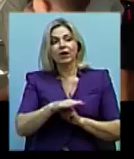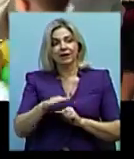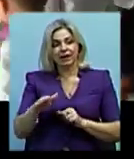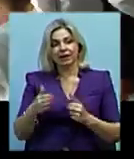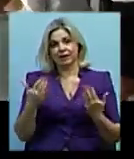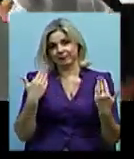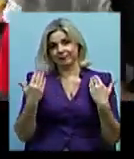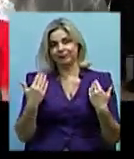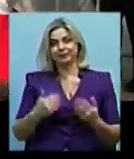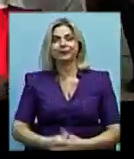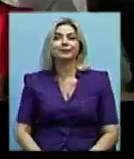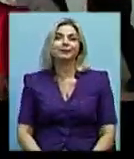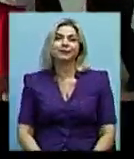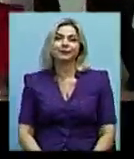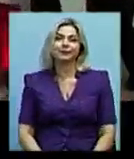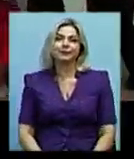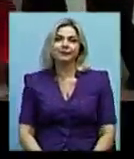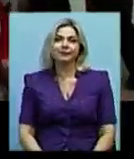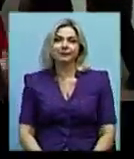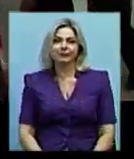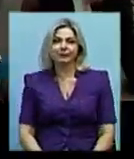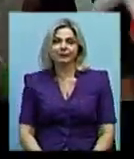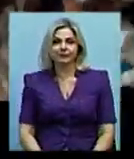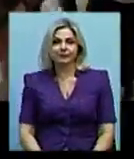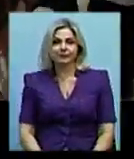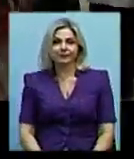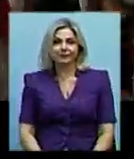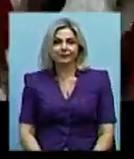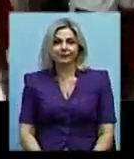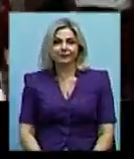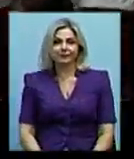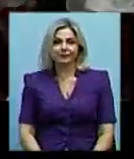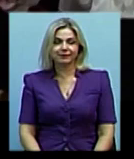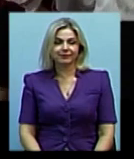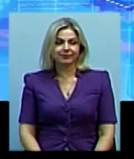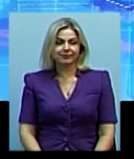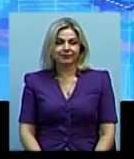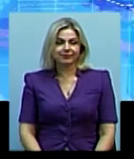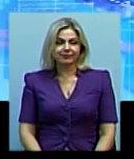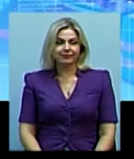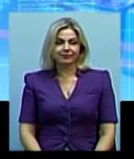аніматорами. Марія Савицька, Ігор Чорний. Телевізійні новини Миколаївщини.